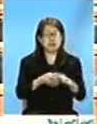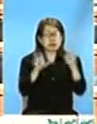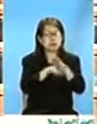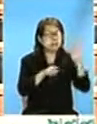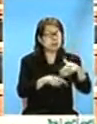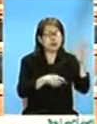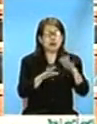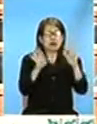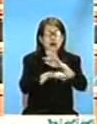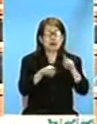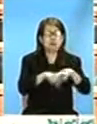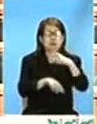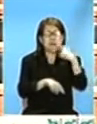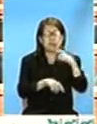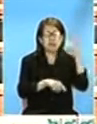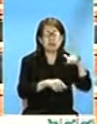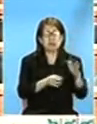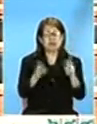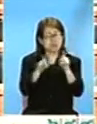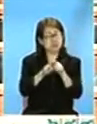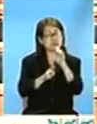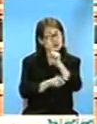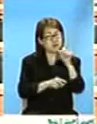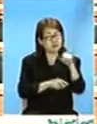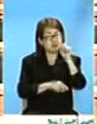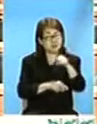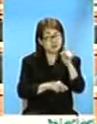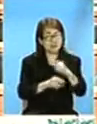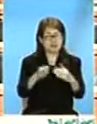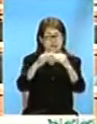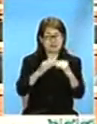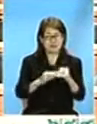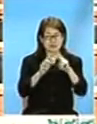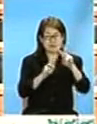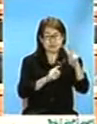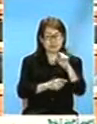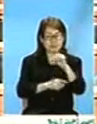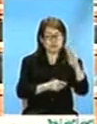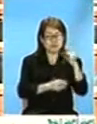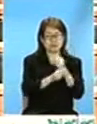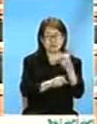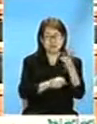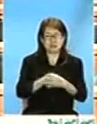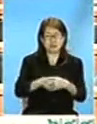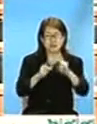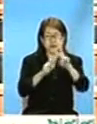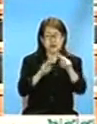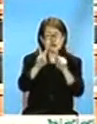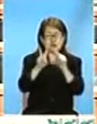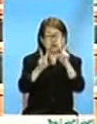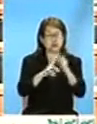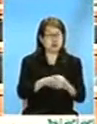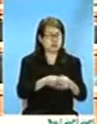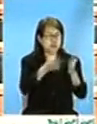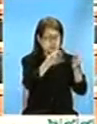แยะอันนี้อาจจะเหมือนกับทางสสหรือไม่ 2.2 ท่านประธานการควบคุมการบริหารราชการ